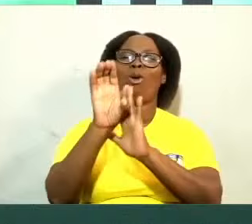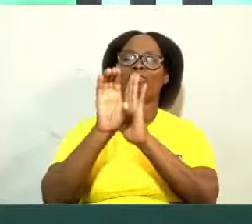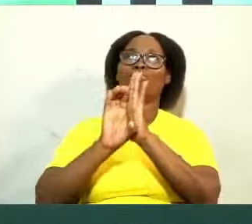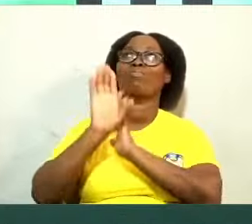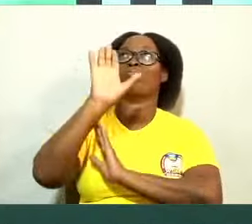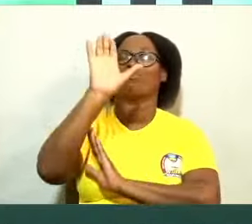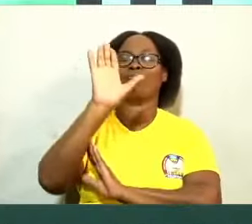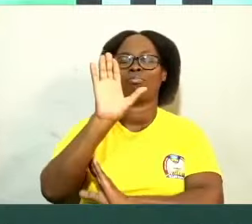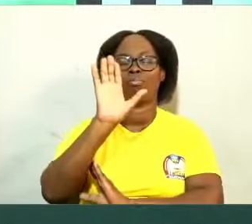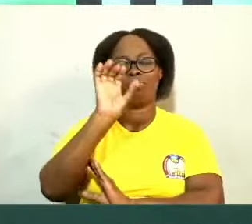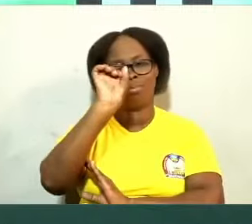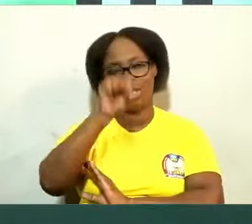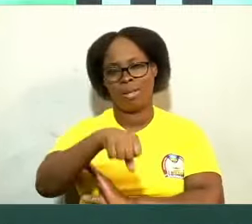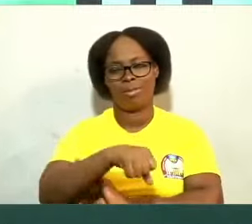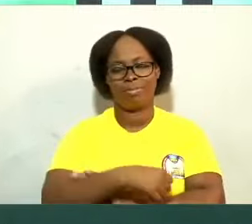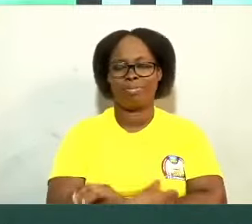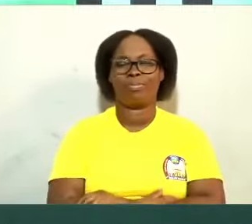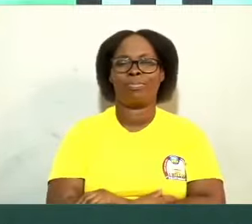Aha.